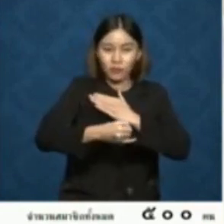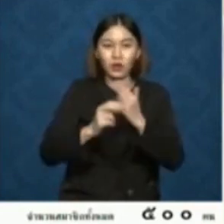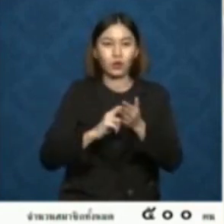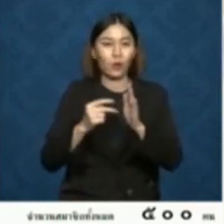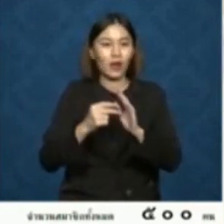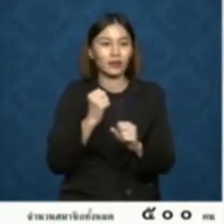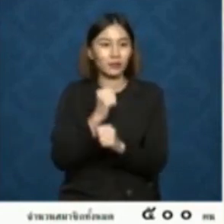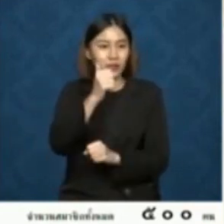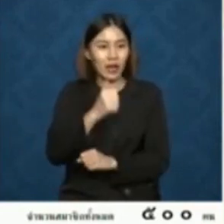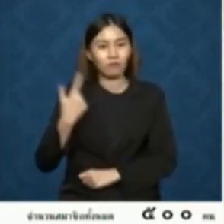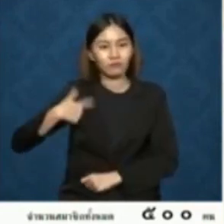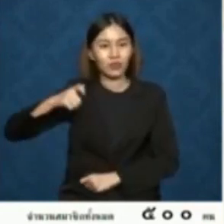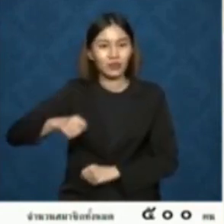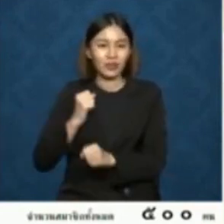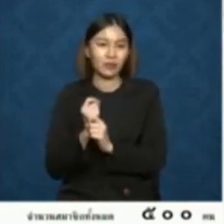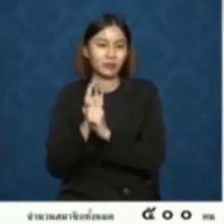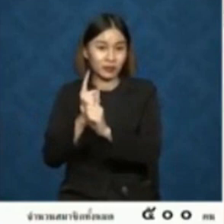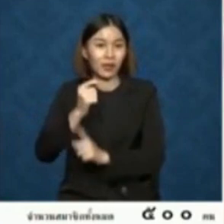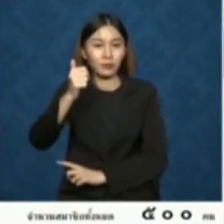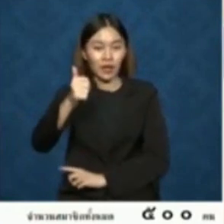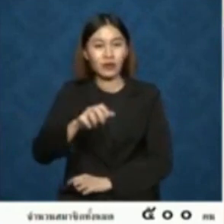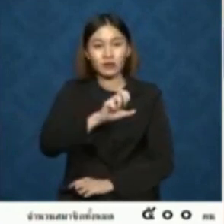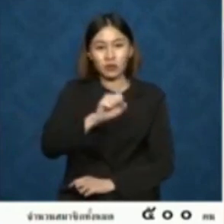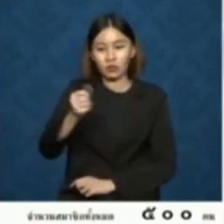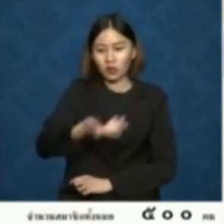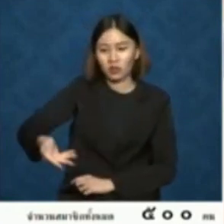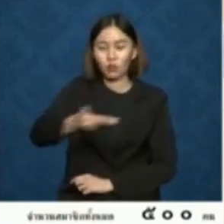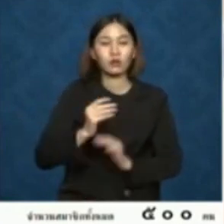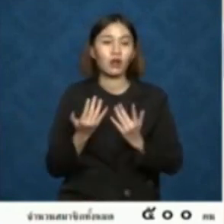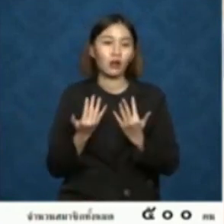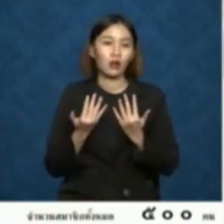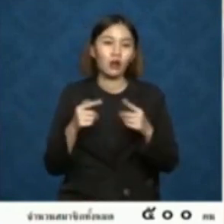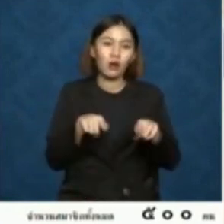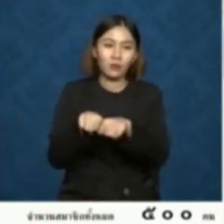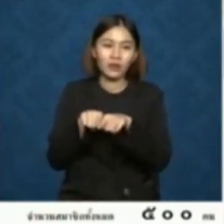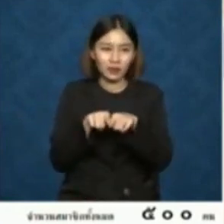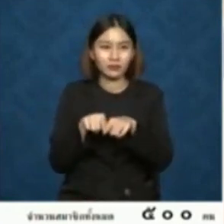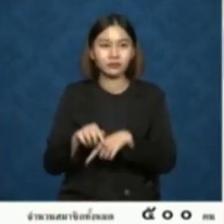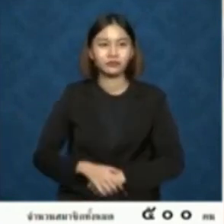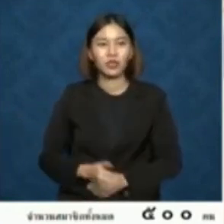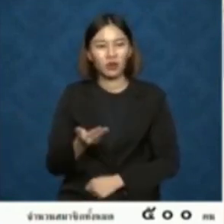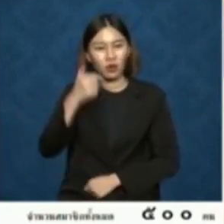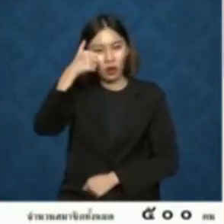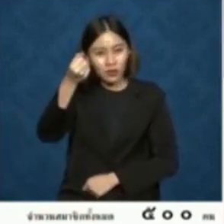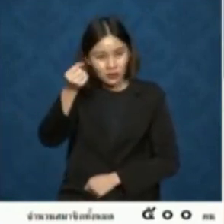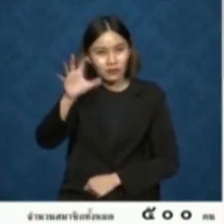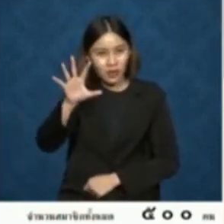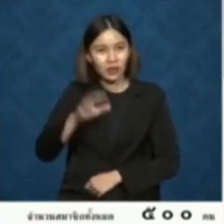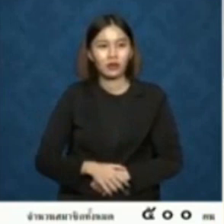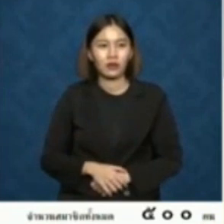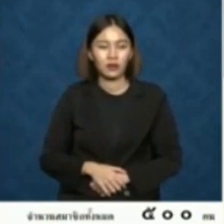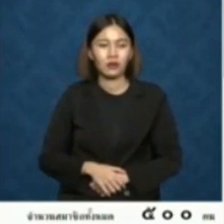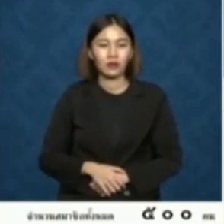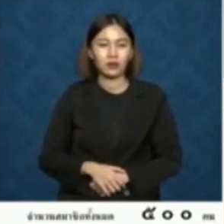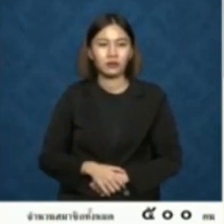คือต้องเอาให้ได้กฤษฎีกาก็ต้องดำเนินการให้ได้นะครับแล้วส.ส.หลายคนก็รออยู่นะครับเรียนด้วยความเคารพครับขอ15วันนะครับท่าน